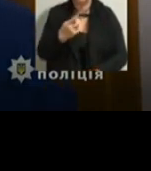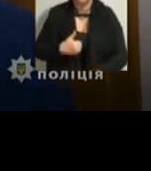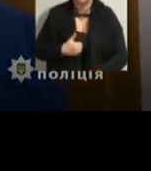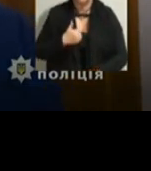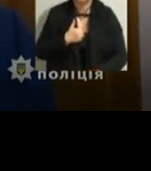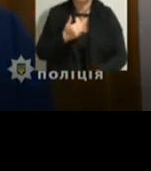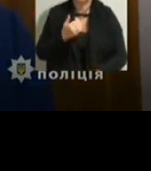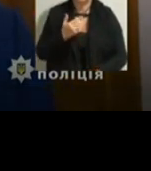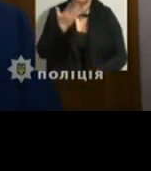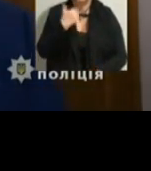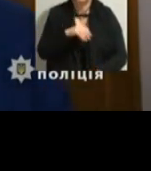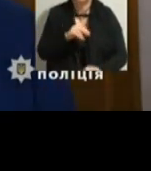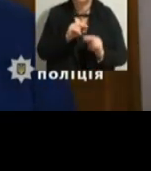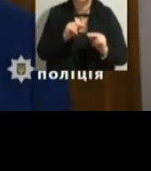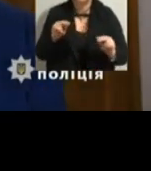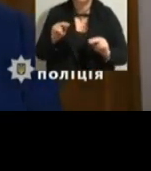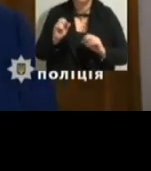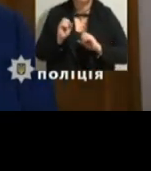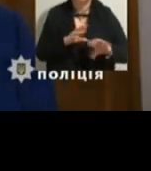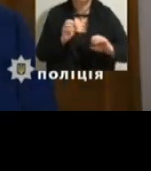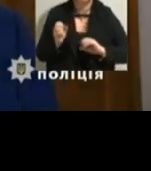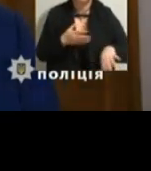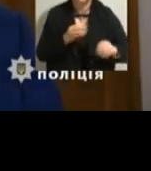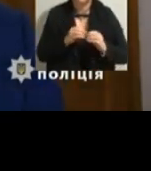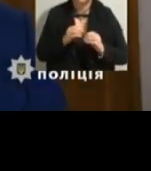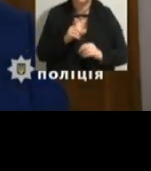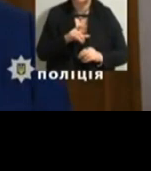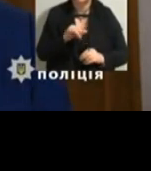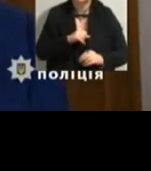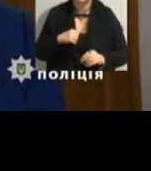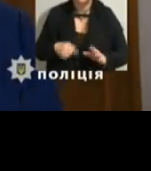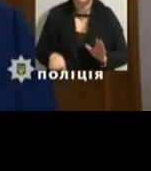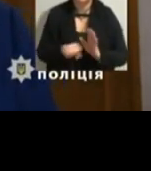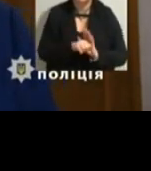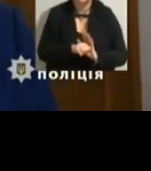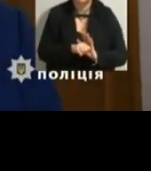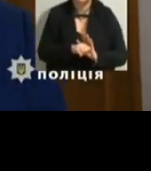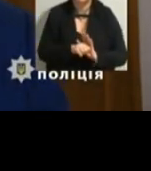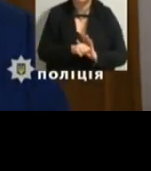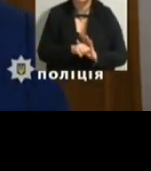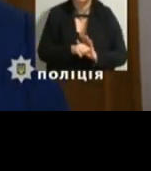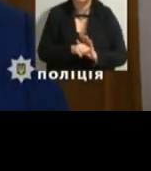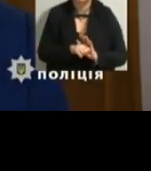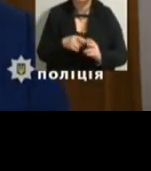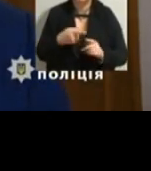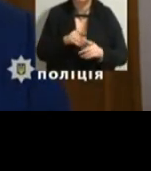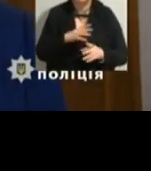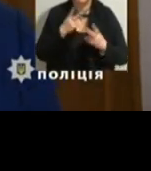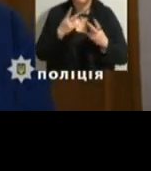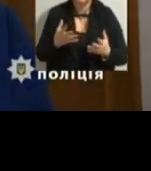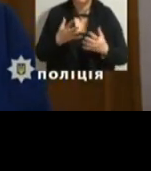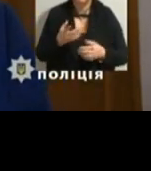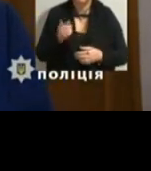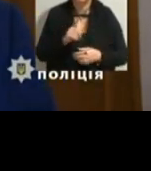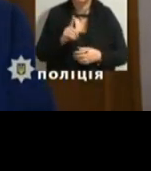із вчительок вивела десятки дітей і загинула сама, йдучи до вогня, для того, щоб